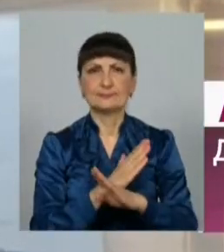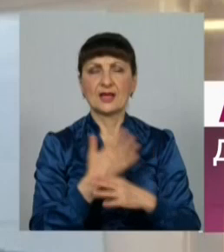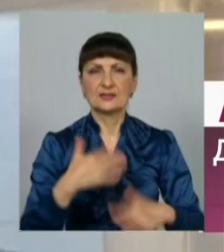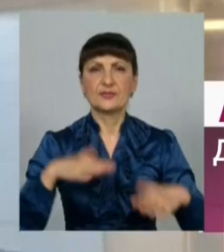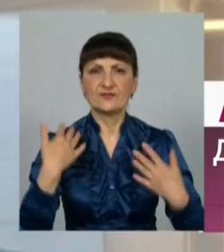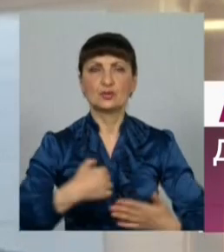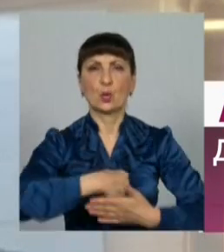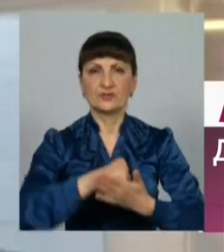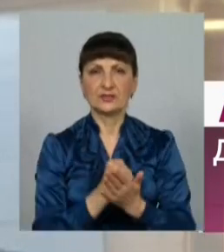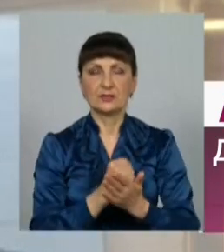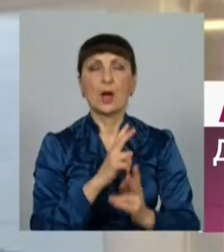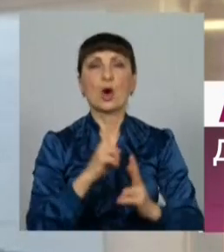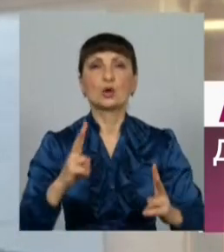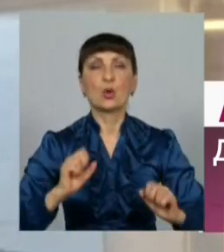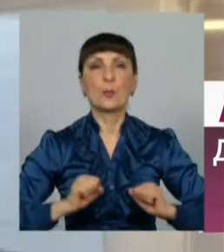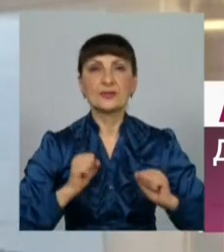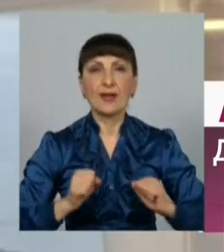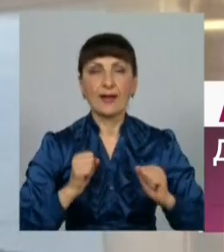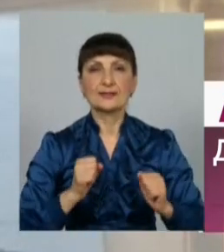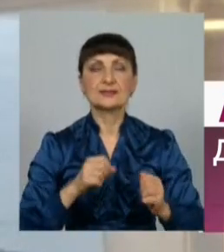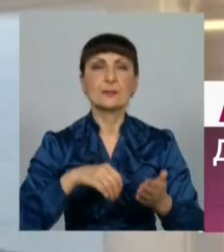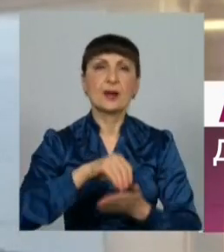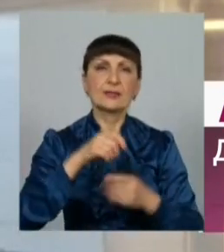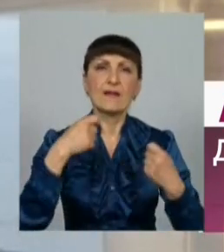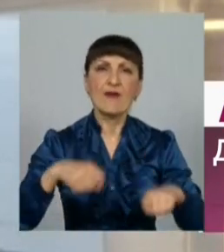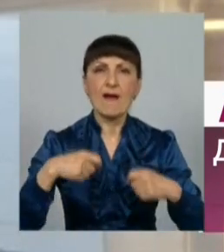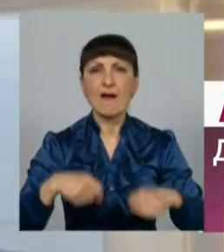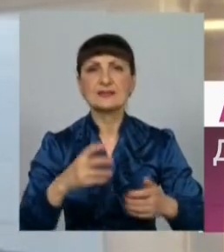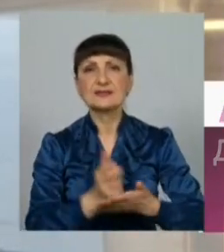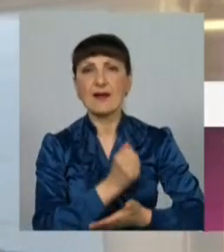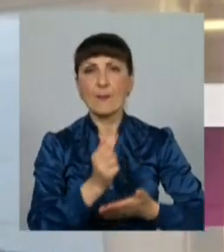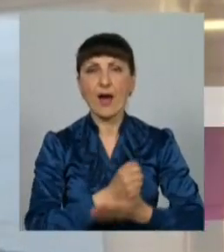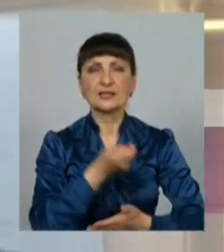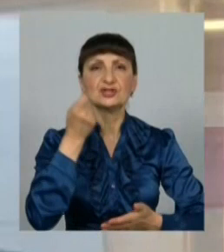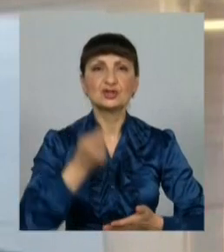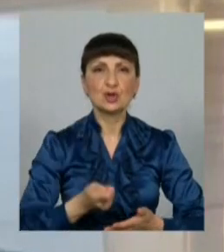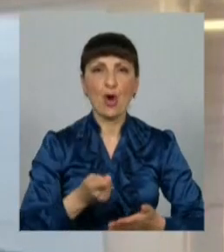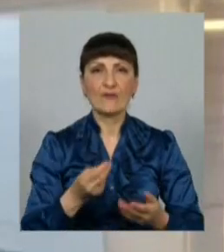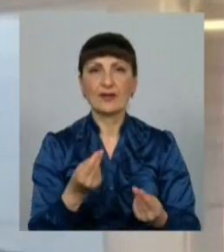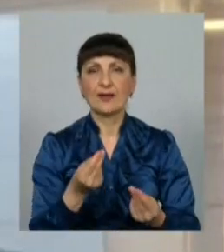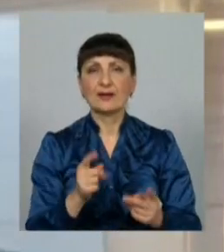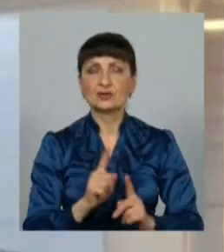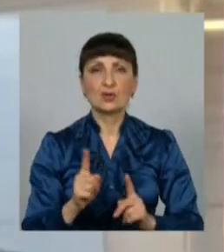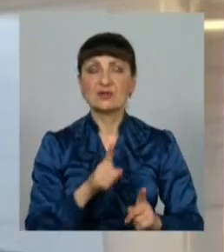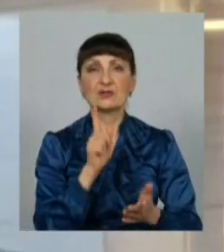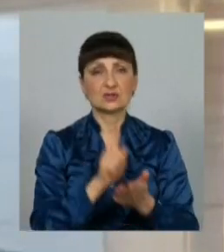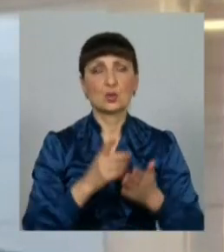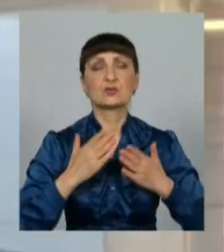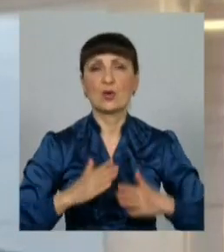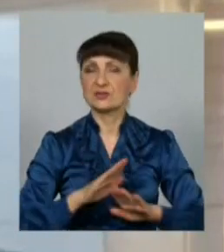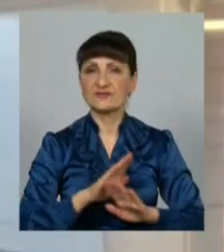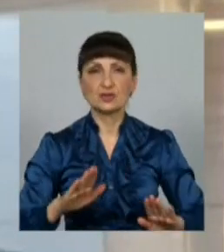. те люди которые пытались на этом кайфовать эти люди которые зарабатывали дешевые политические дивиденды они все должны usb водится